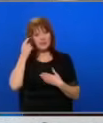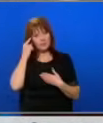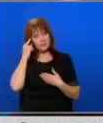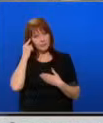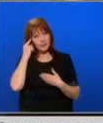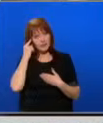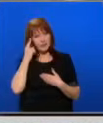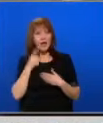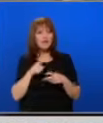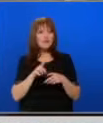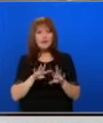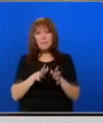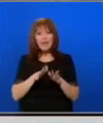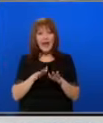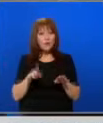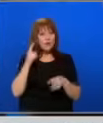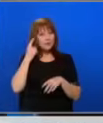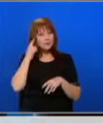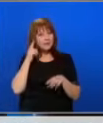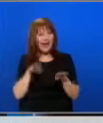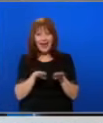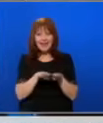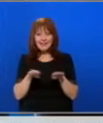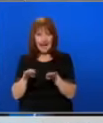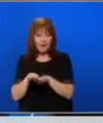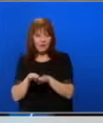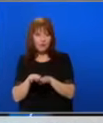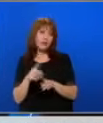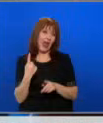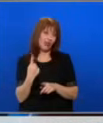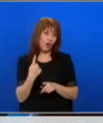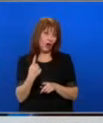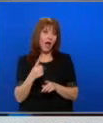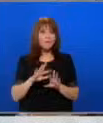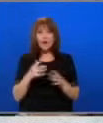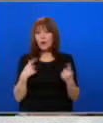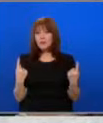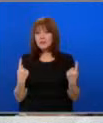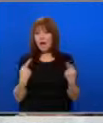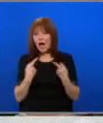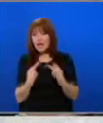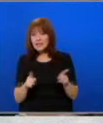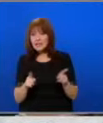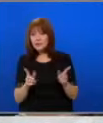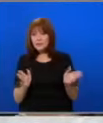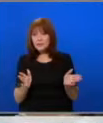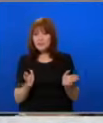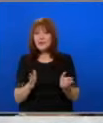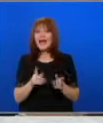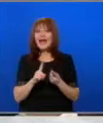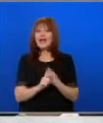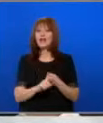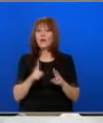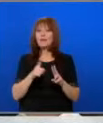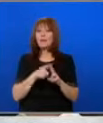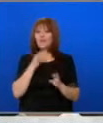че понякога позициите ни съвпадат, е едно. Но понякога се различават. Кирил Петков обясни защо не са